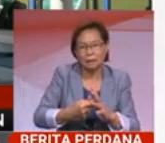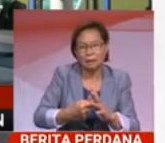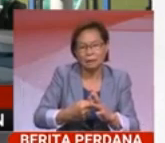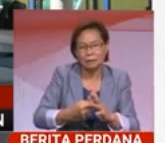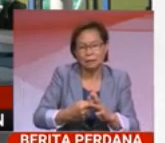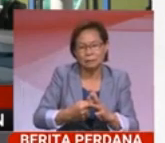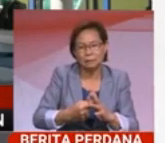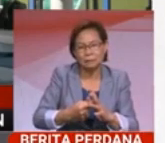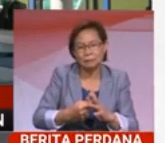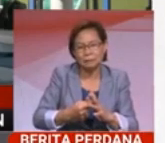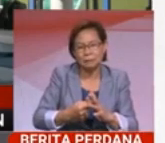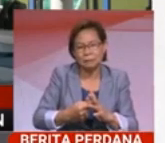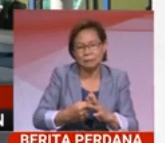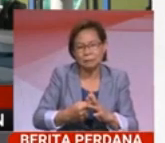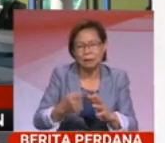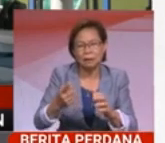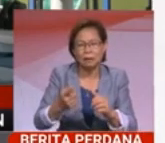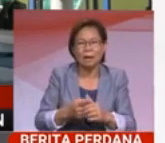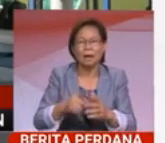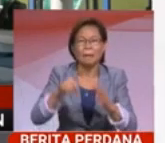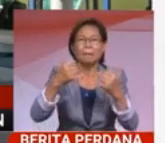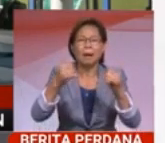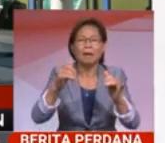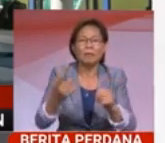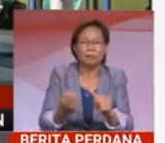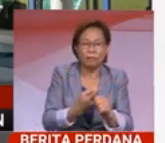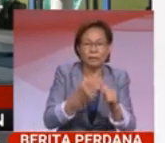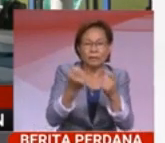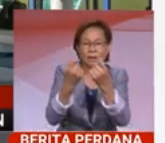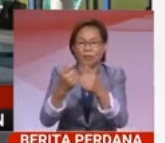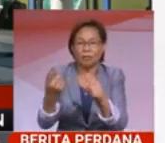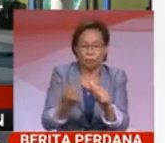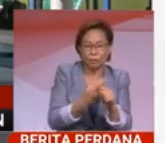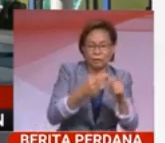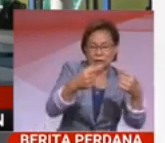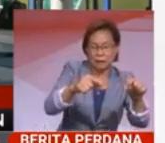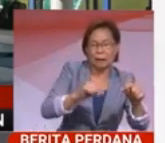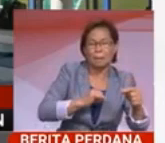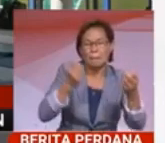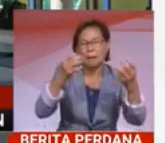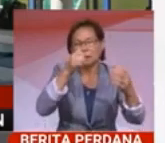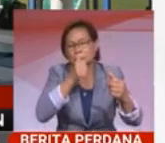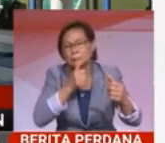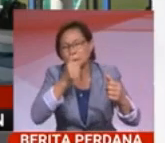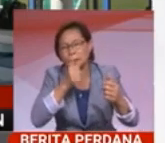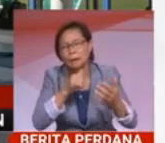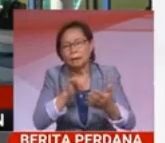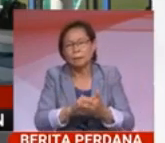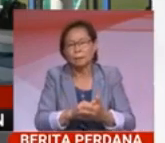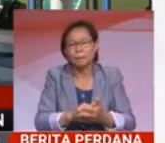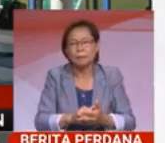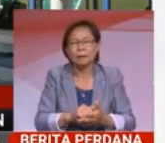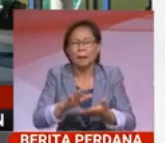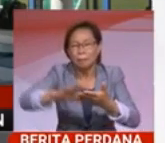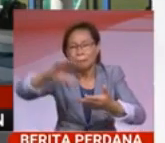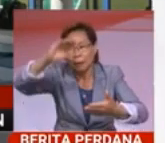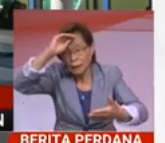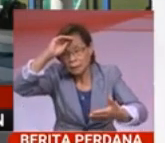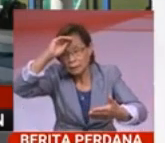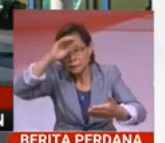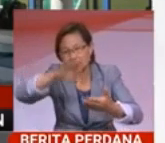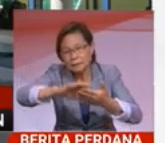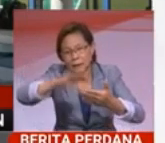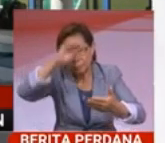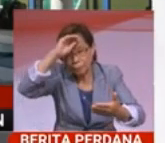sayur main squishy eleven saimul vgmc banyak siapa filipina itu dari situ saya dapat belajar dari